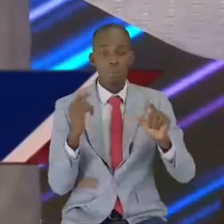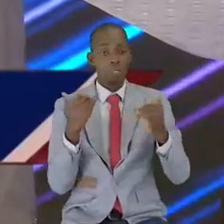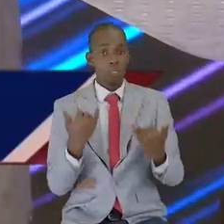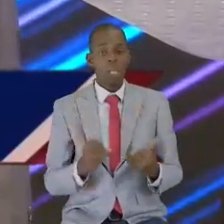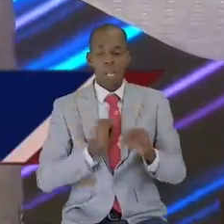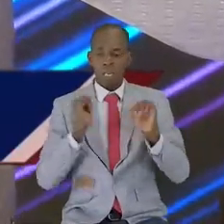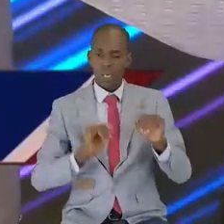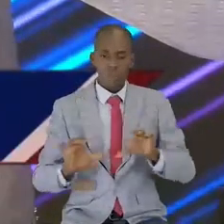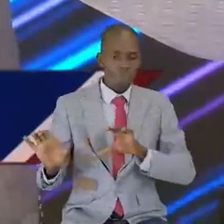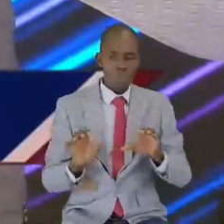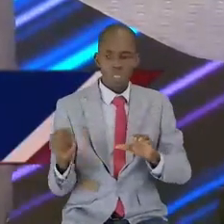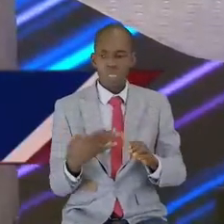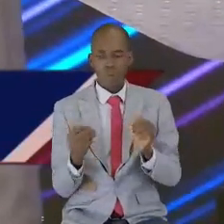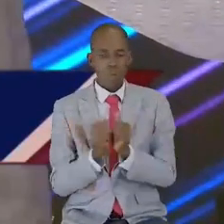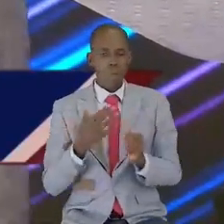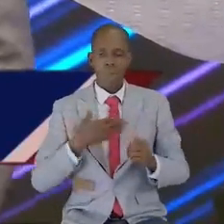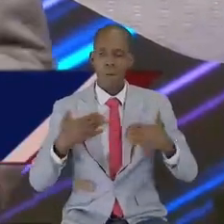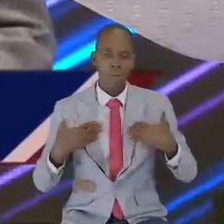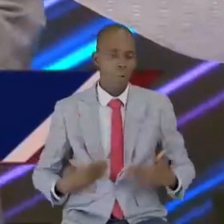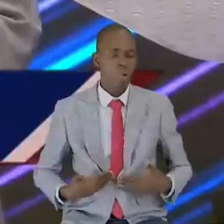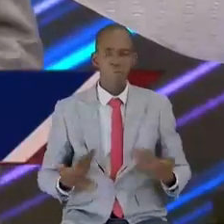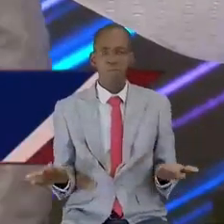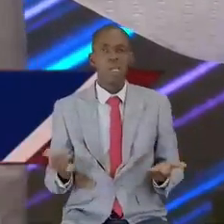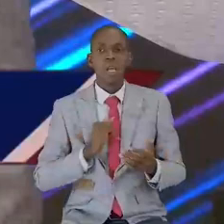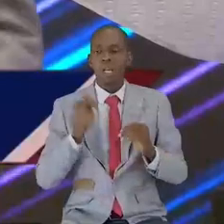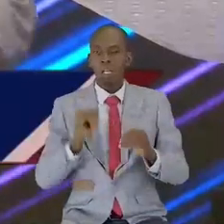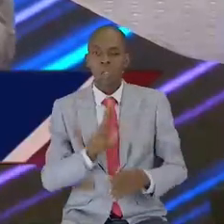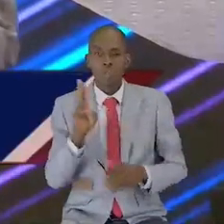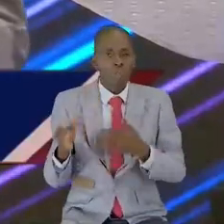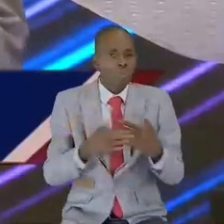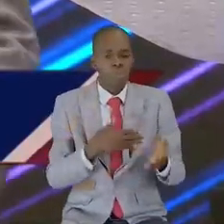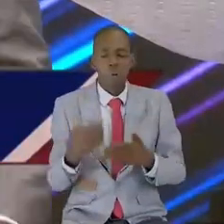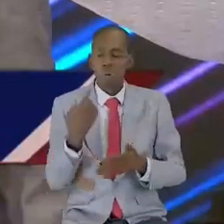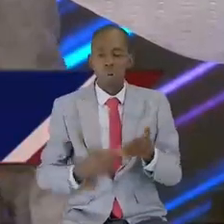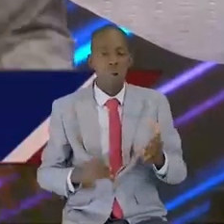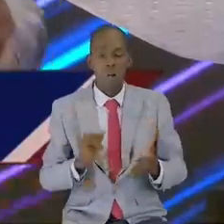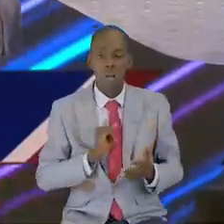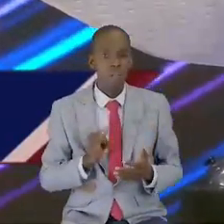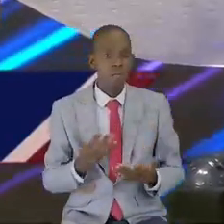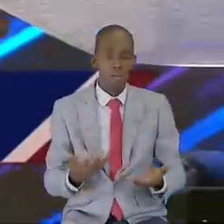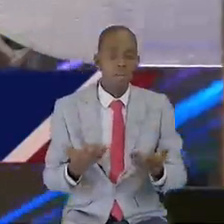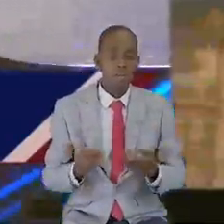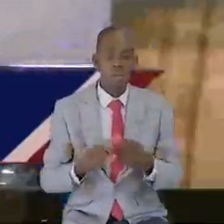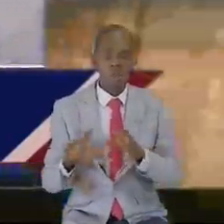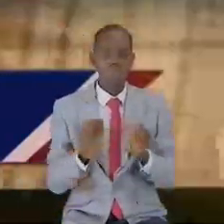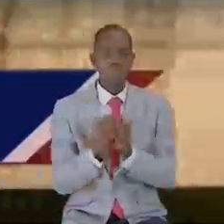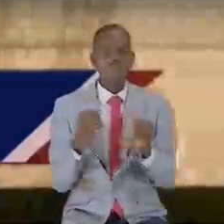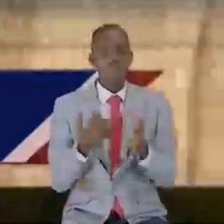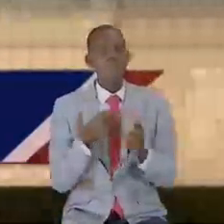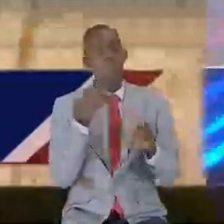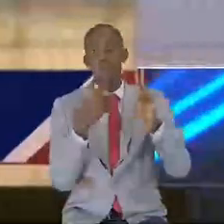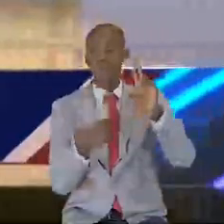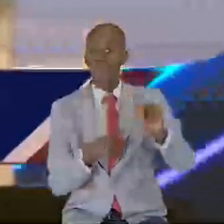le veux, je peux utiliser tout ce que je veux, comme je veux, c'est pour moi. Il dit non. Maintenant, vous devez